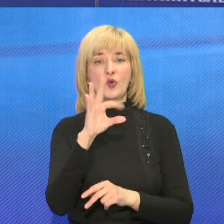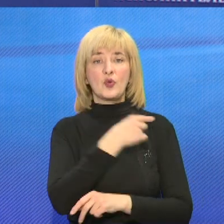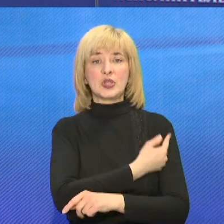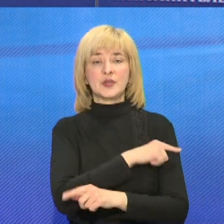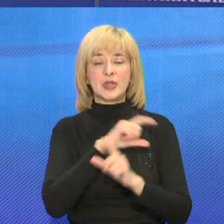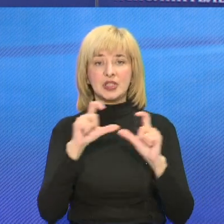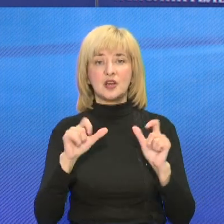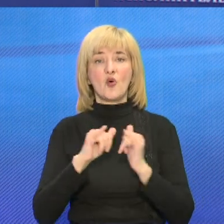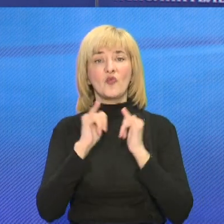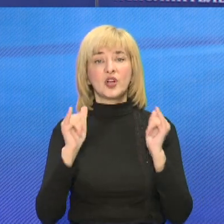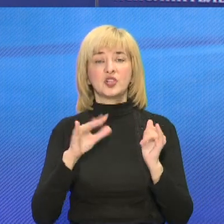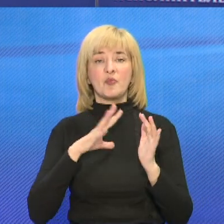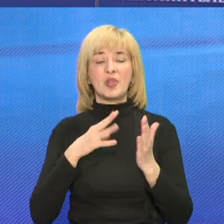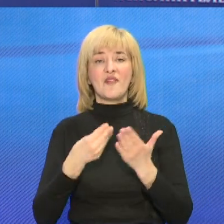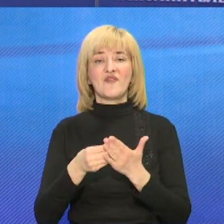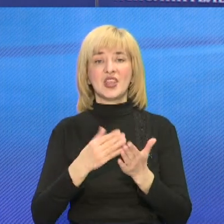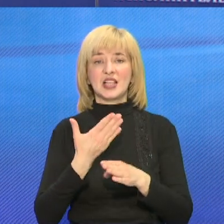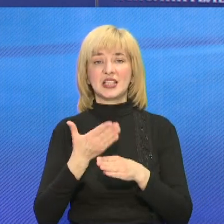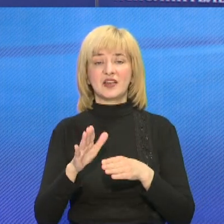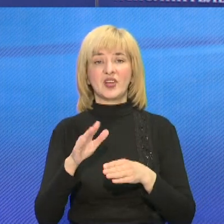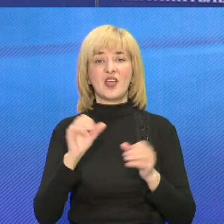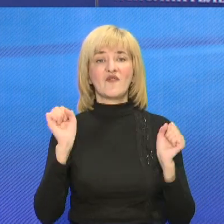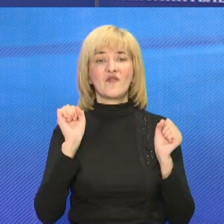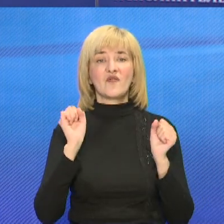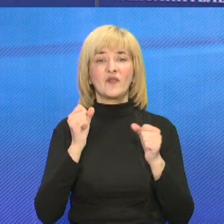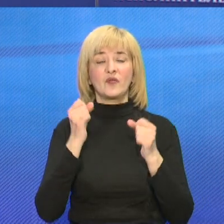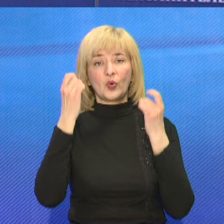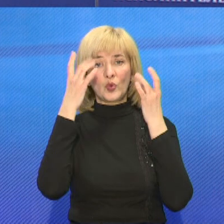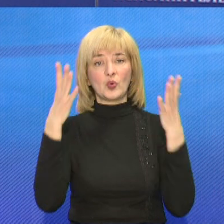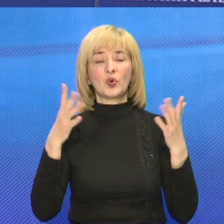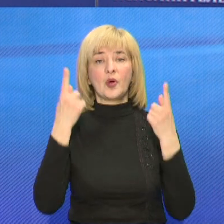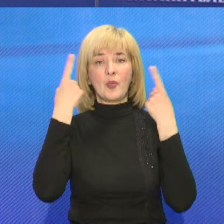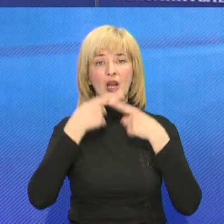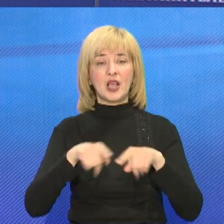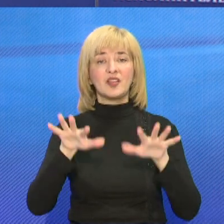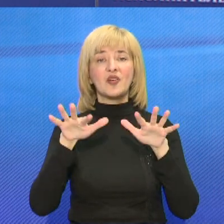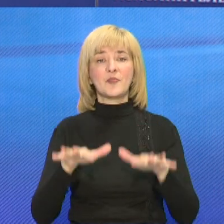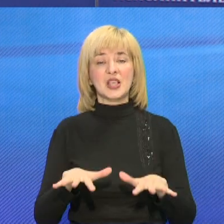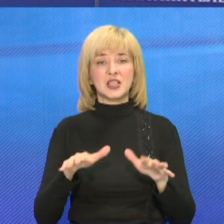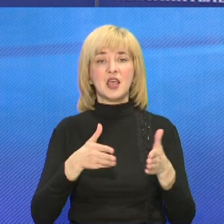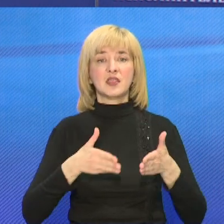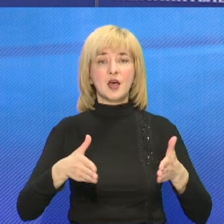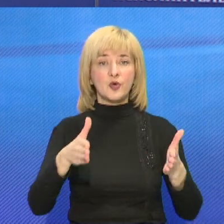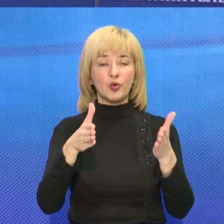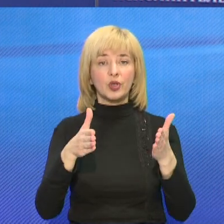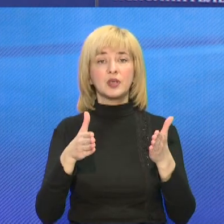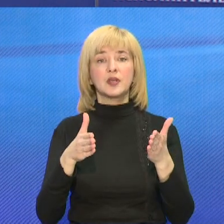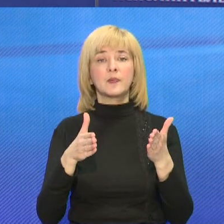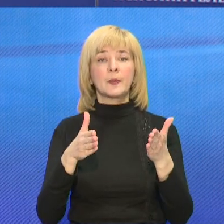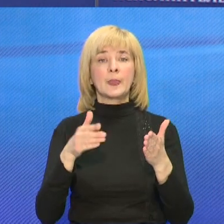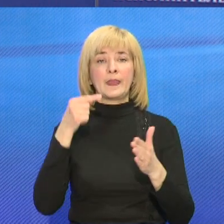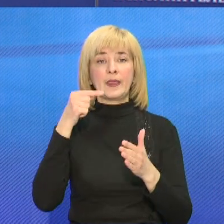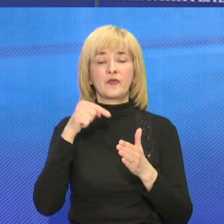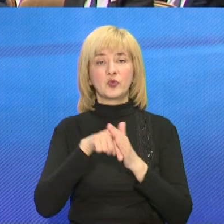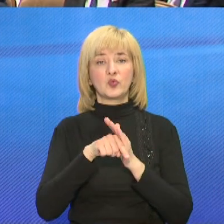было финансирование инфраструктурных проектов, это местные дороги, ну, соответственно, дорожная сеть внутри